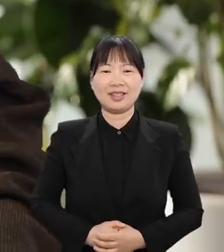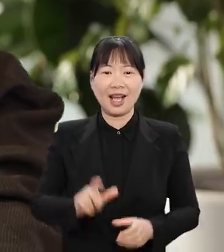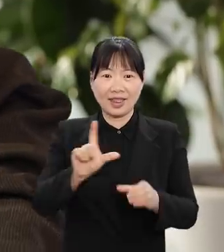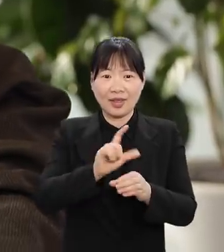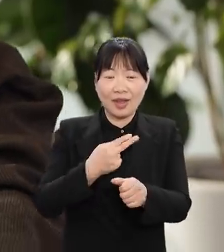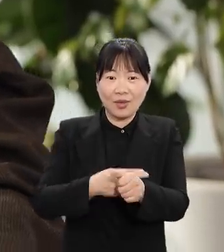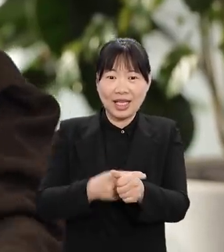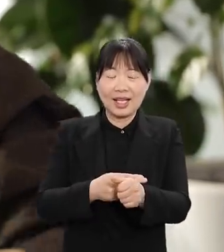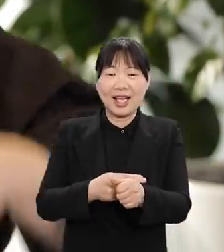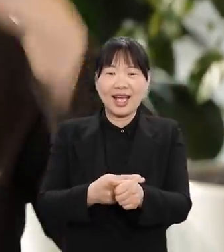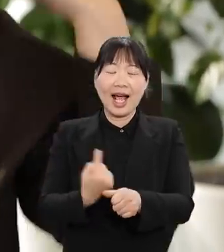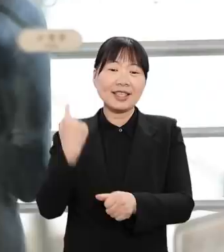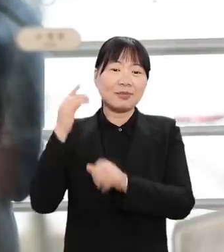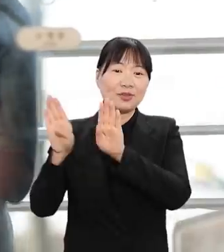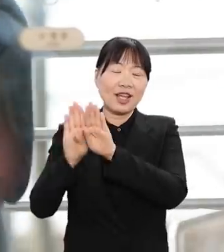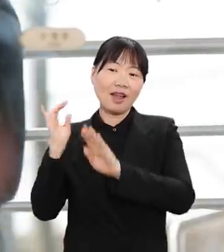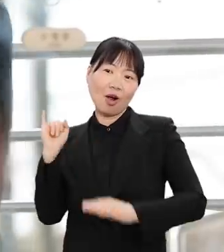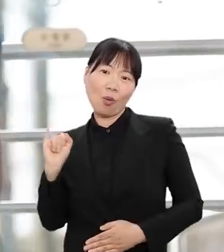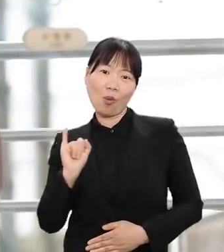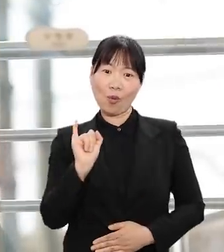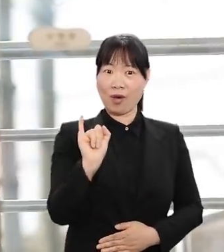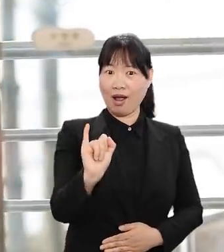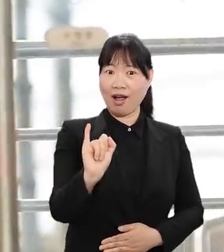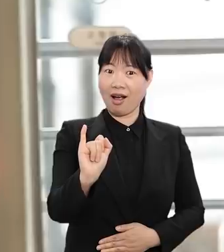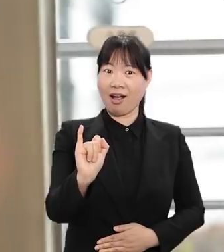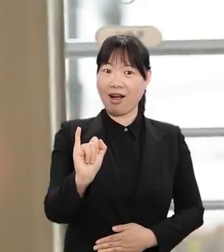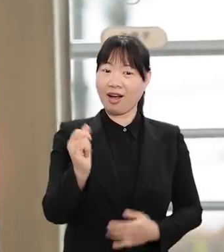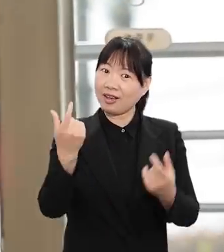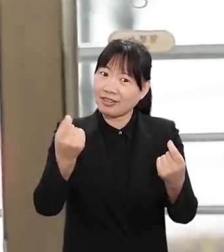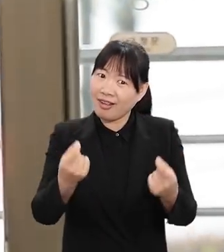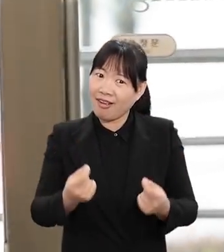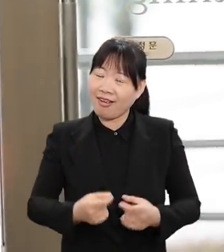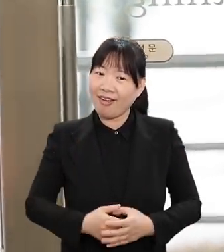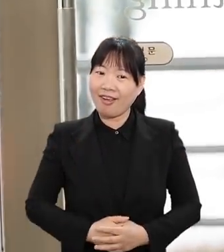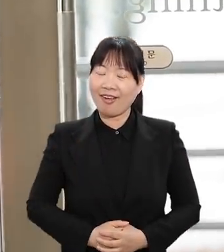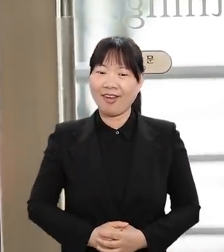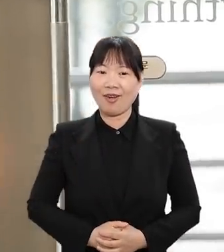싶은데. 설마 라떼하는 선생님이 지금 갑자기 뒷문에서 나타나시겠냐고.